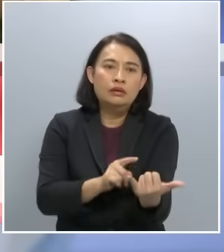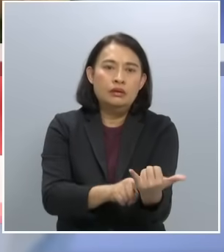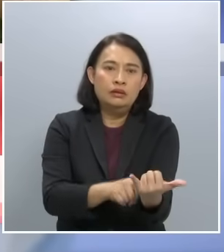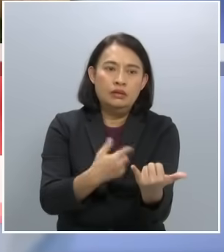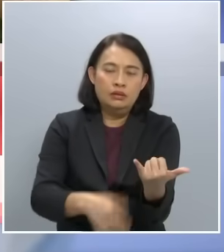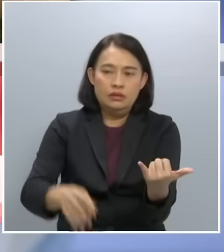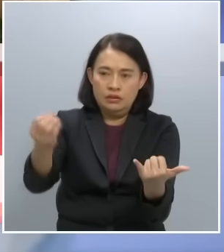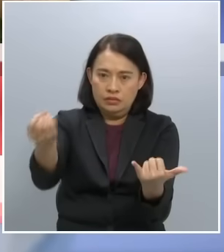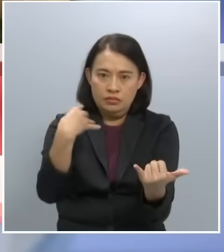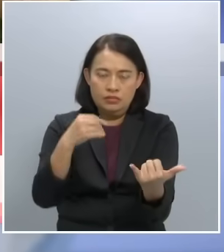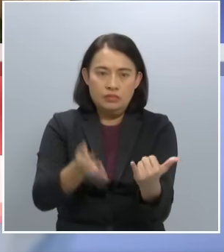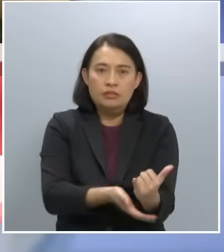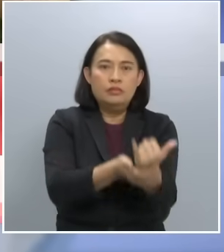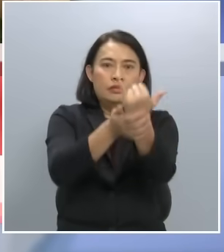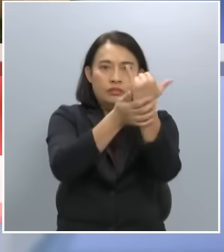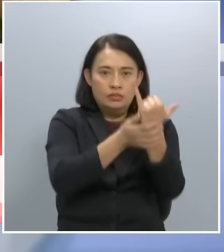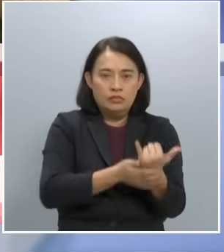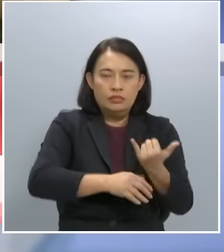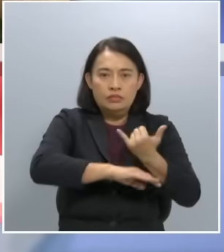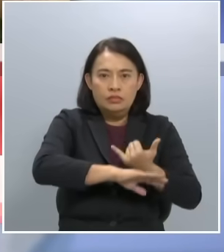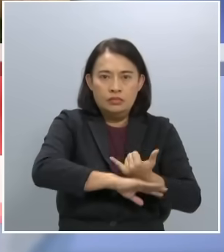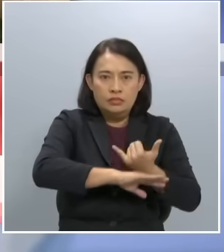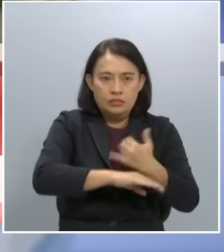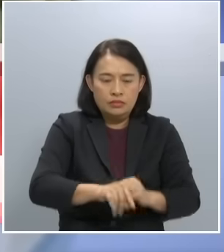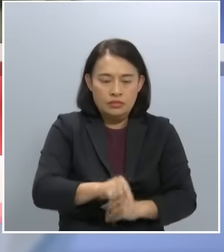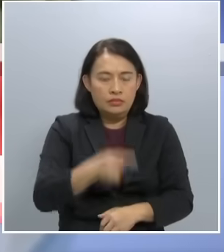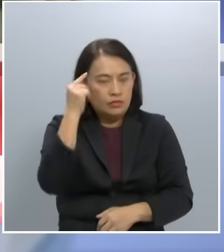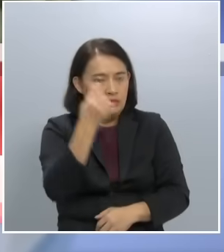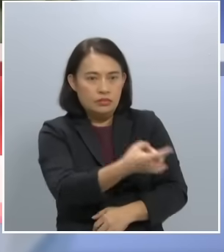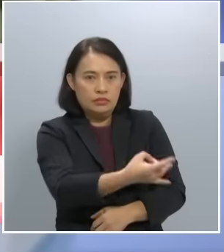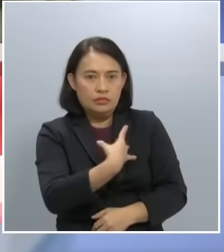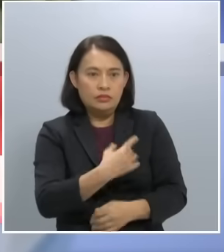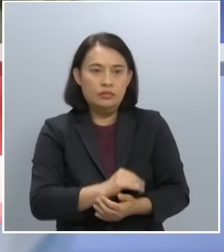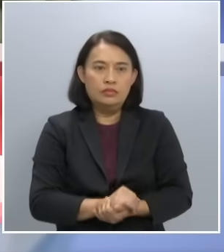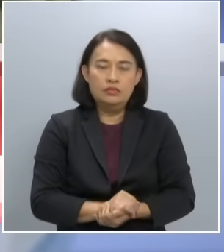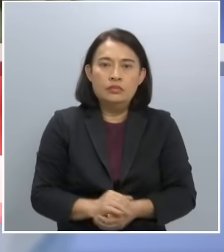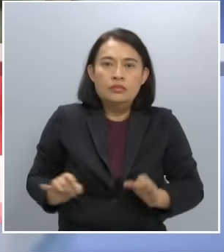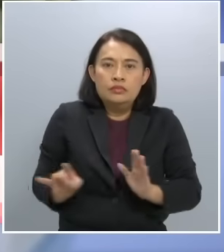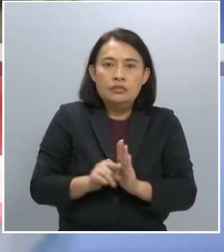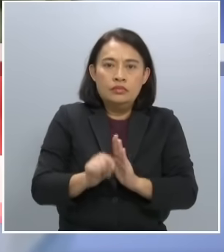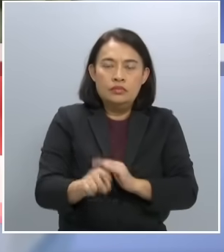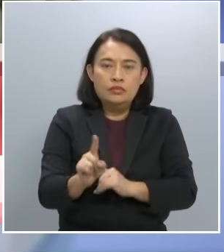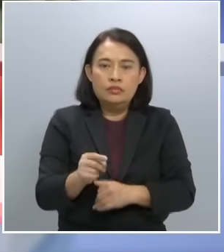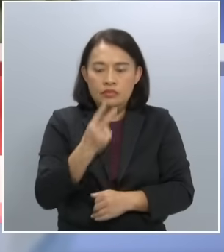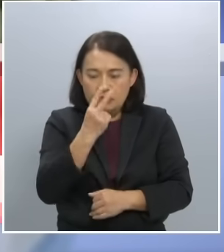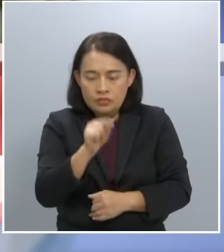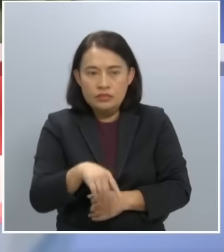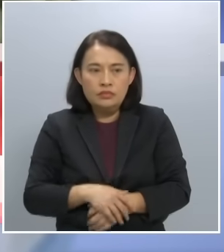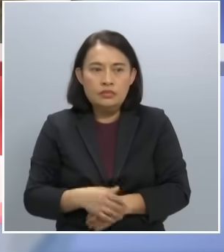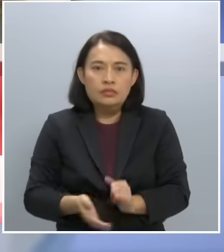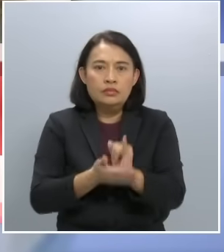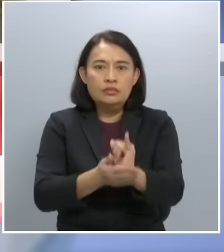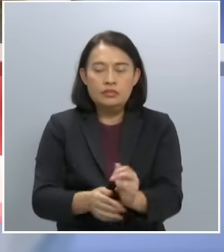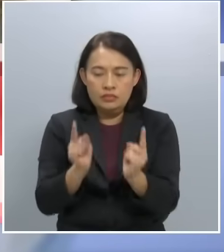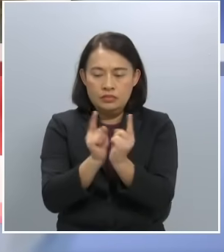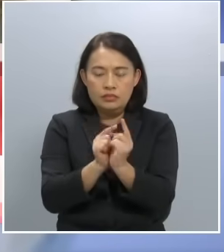ว่าแล้วเขาอุ้มพี่หนูขึ้นมาที่เตียงบอกว่าพี่หนูแกล้งเครือกสุดท้ายของพี่หนูอ่ะค่ะพี่พี่หนูต้องมาเจอเรื่องอะไรแบบ